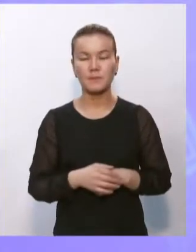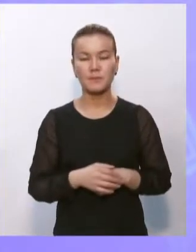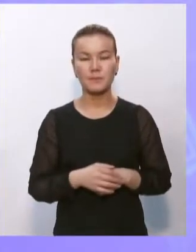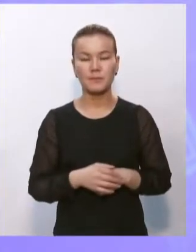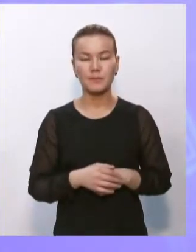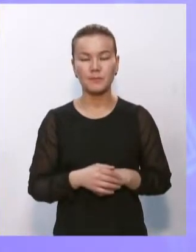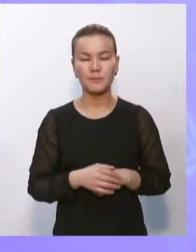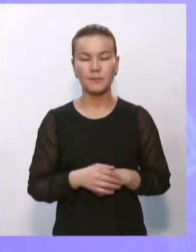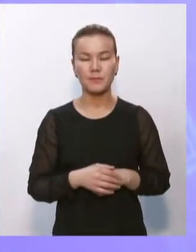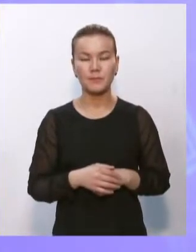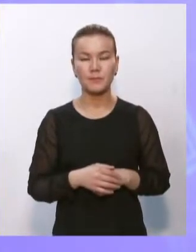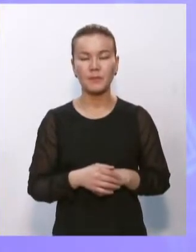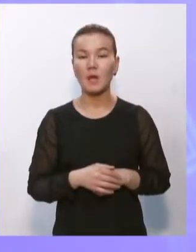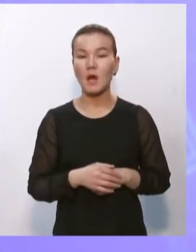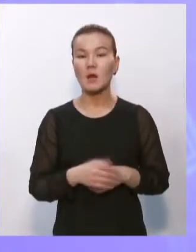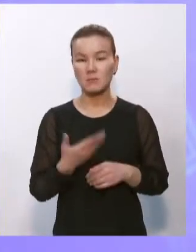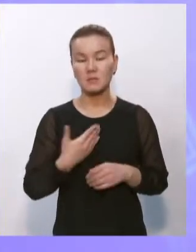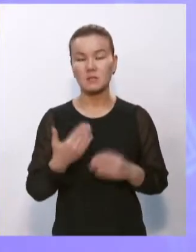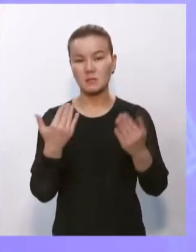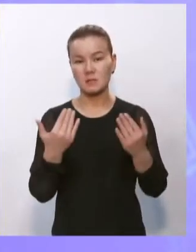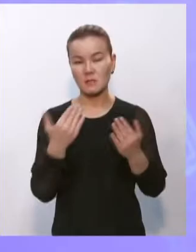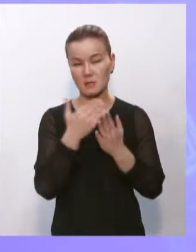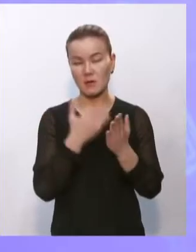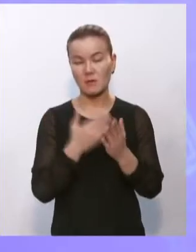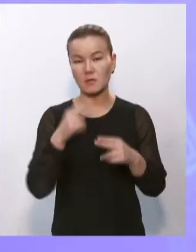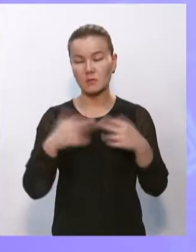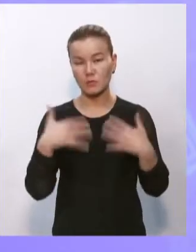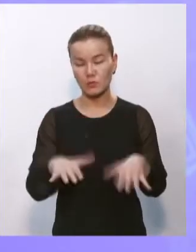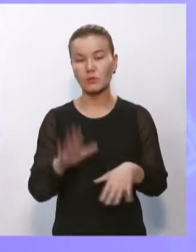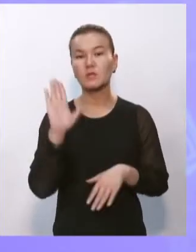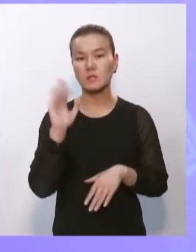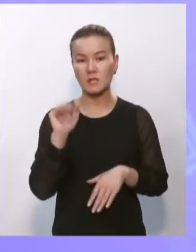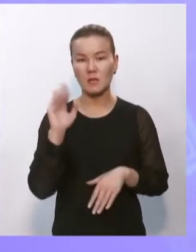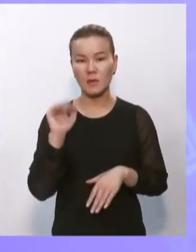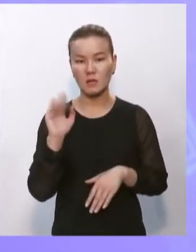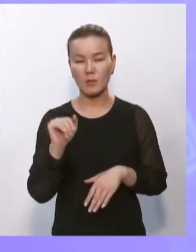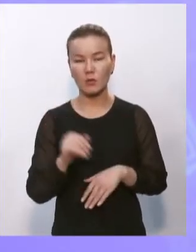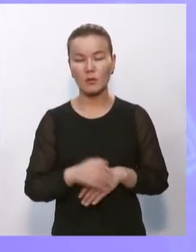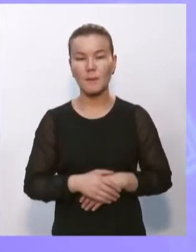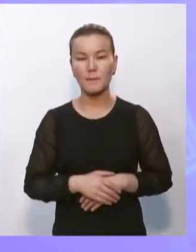Ушуну менен сабак соңуна чыкты. Сак саламатта болгула.